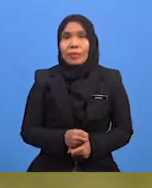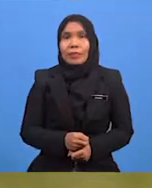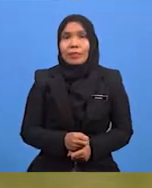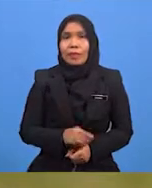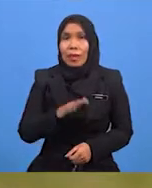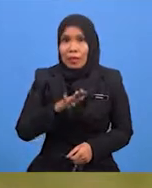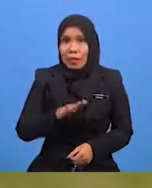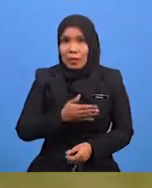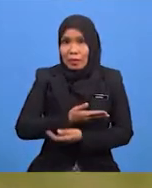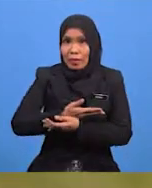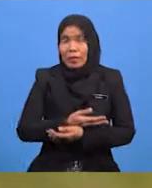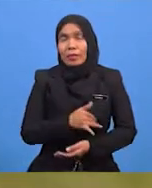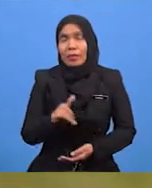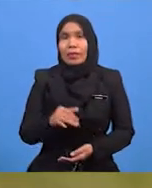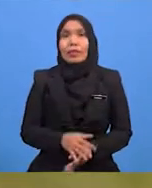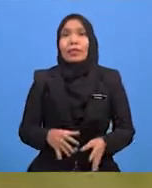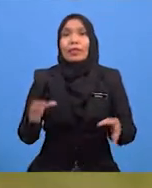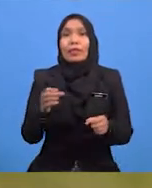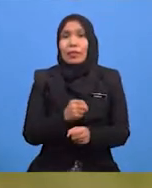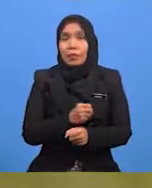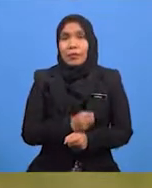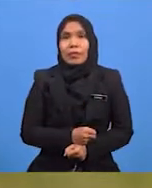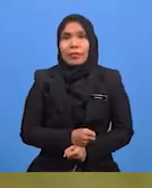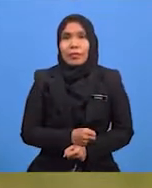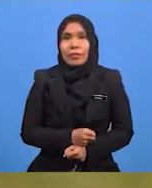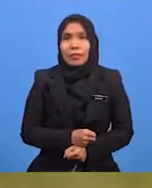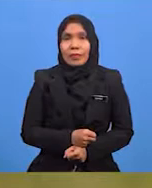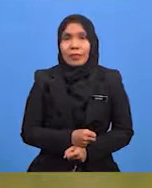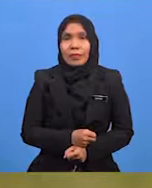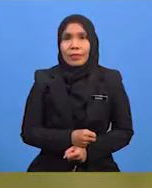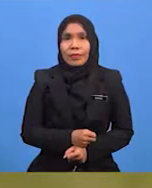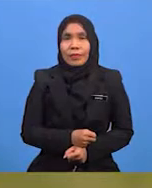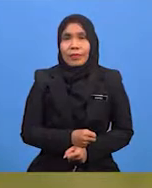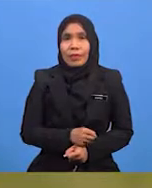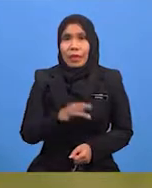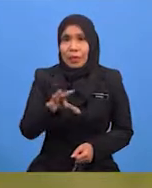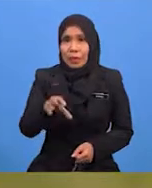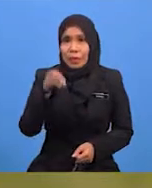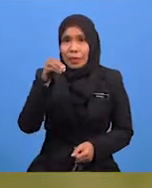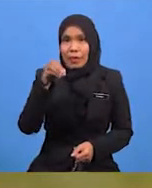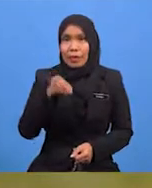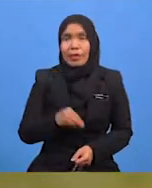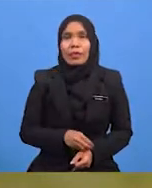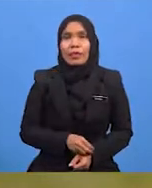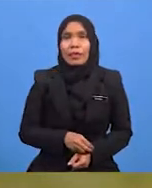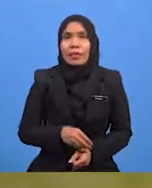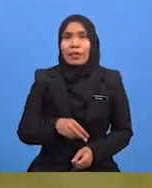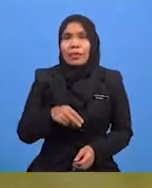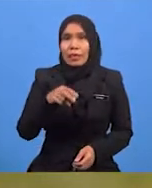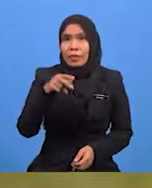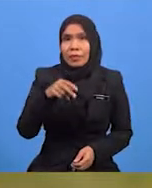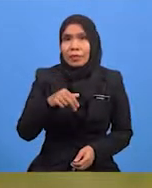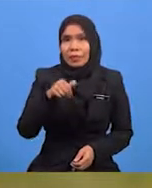juga mahu anaknya menimba pengalaman baru di universiti yang bakal